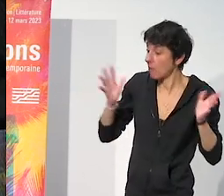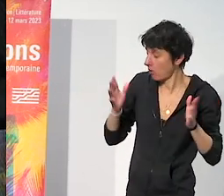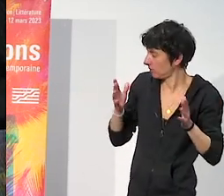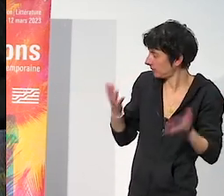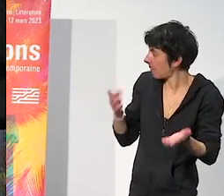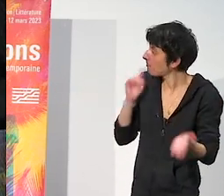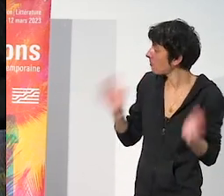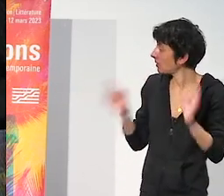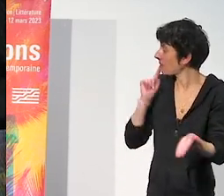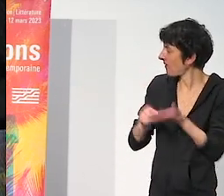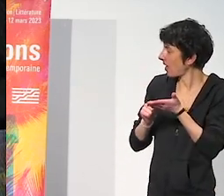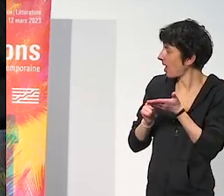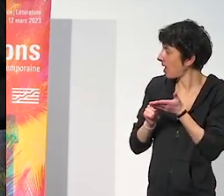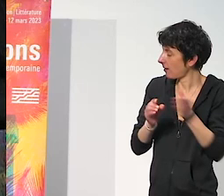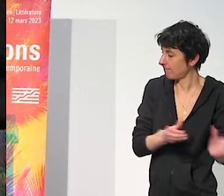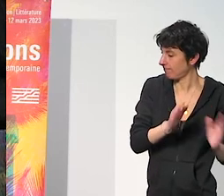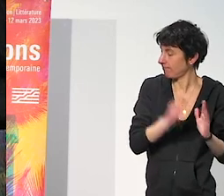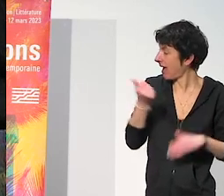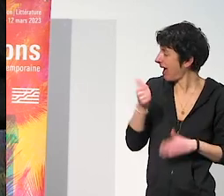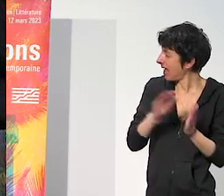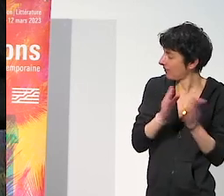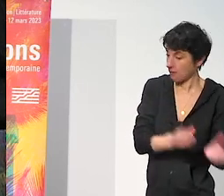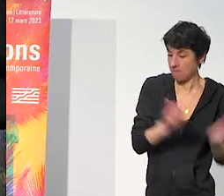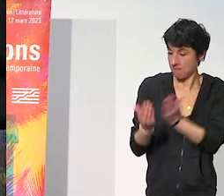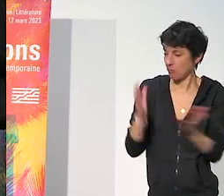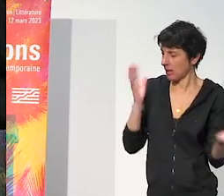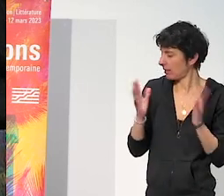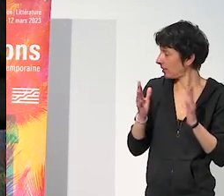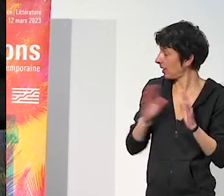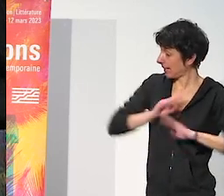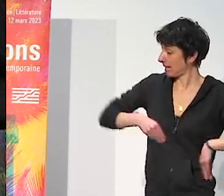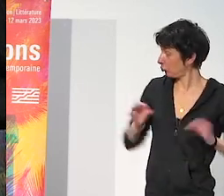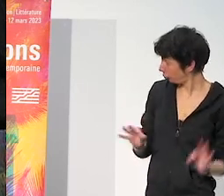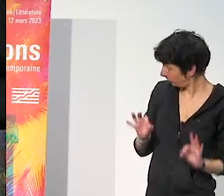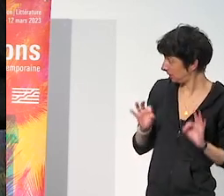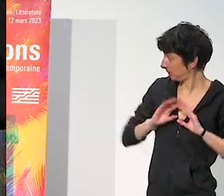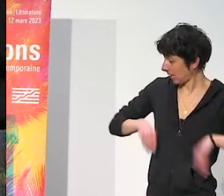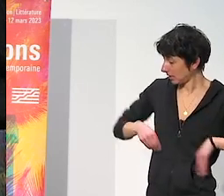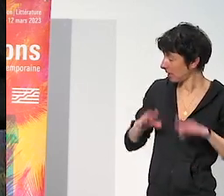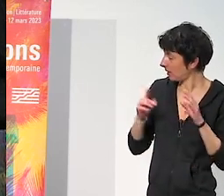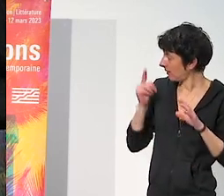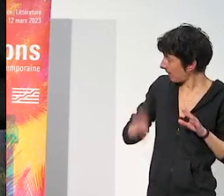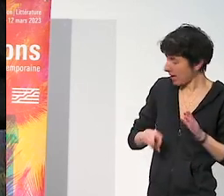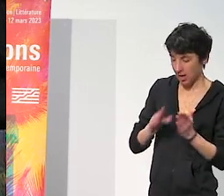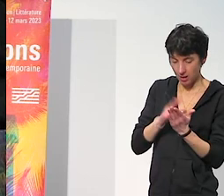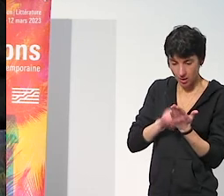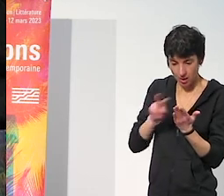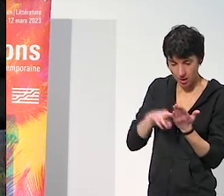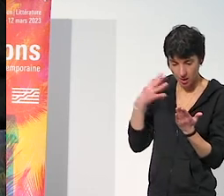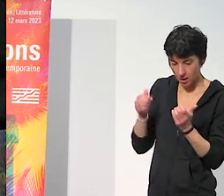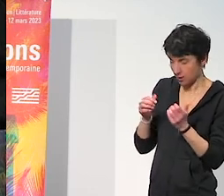si vous préférez qu'on prenne un livre en particulier, notamment le dernier. On est vraiment entraîné avec vous dans